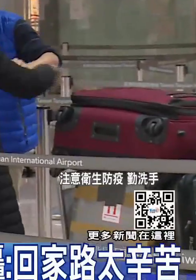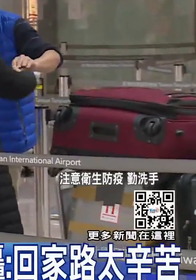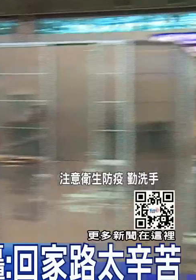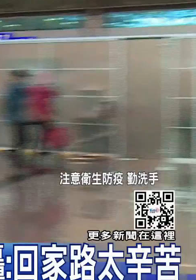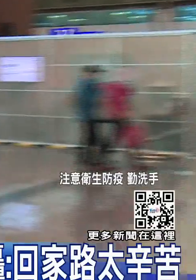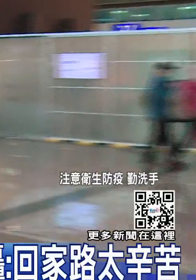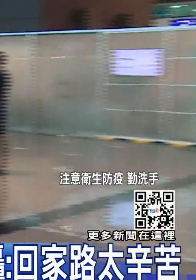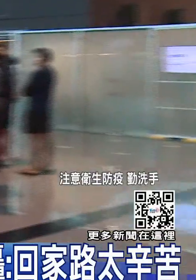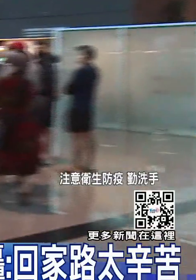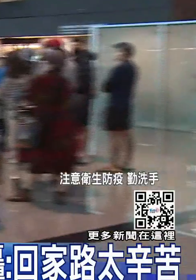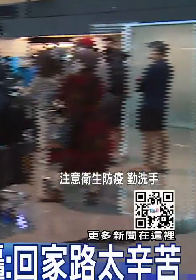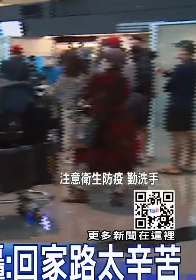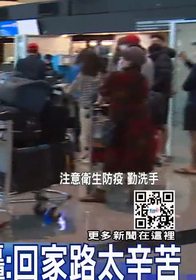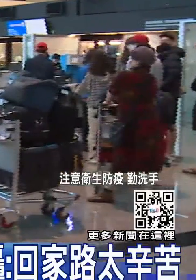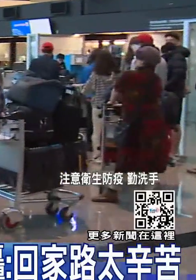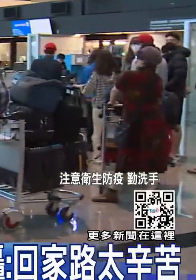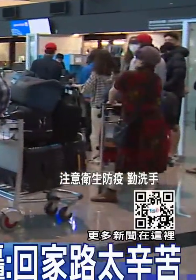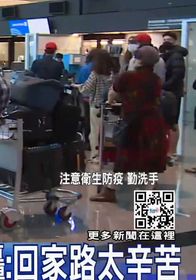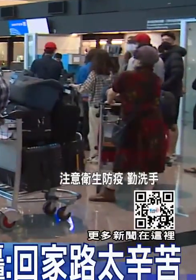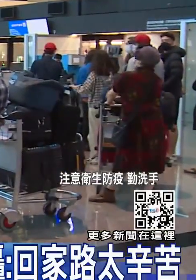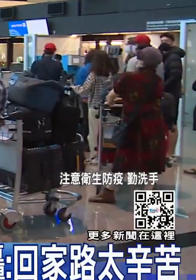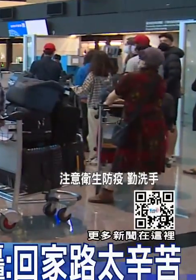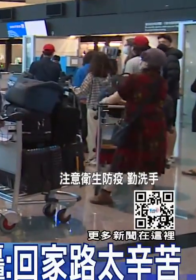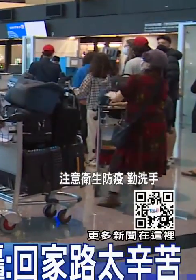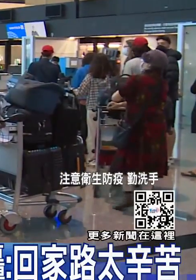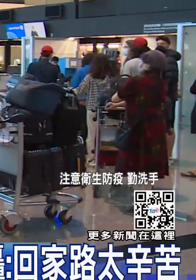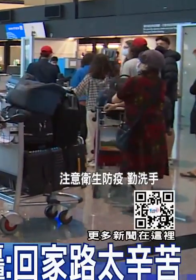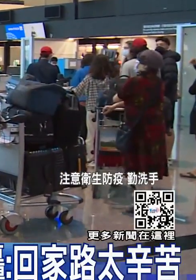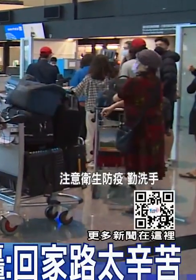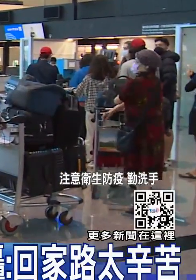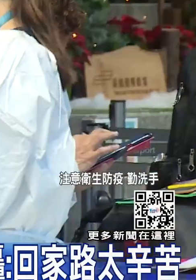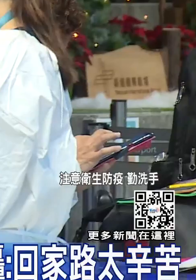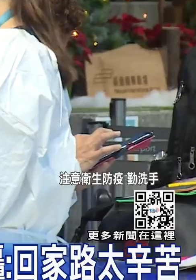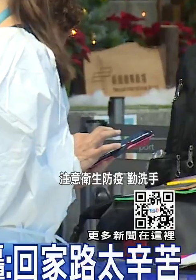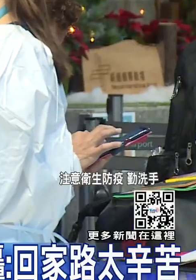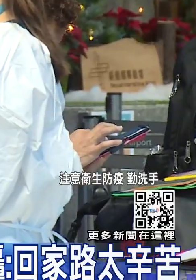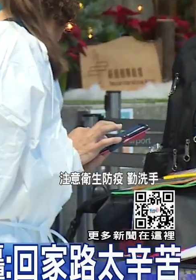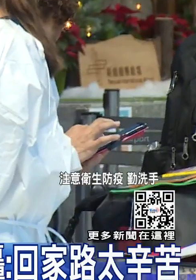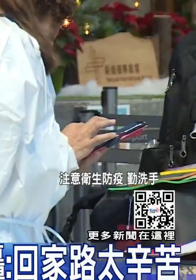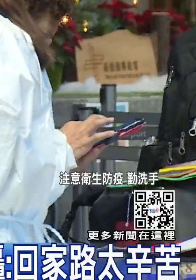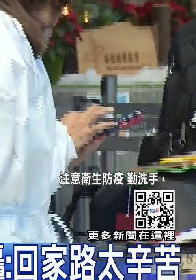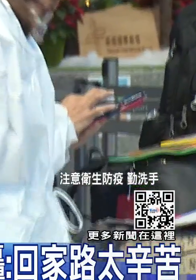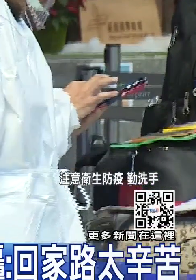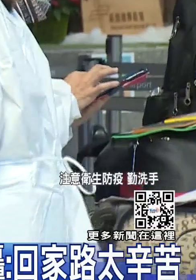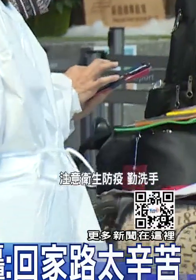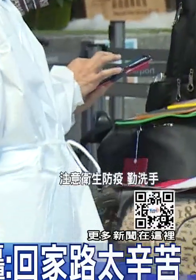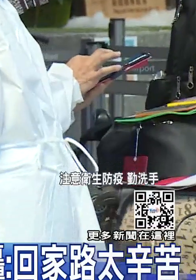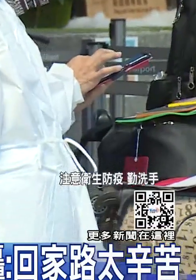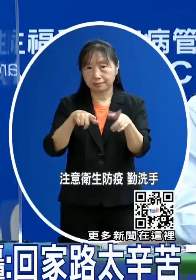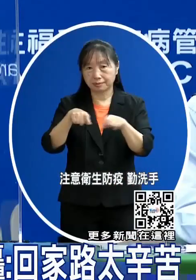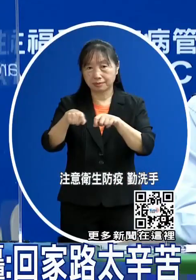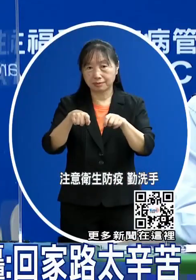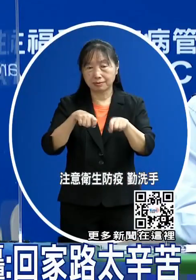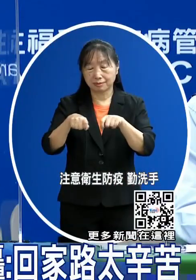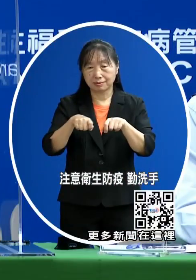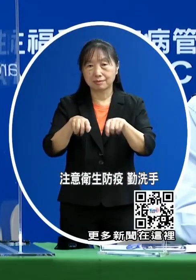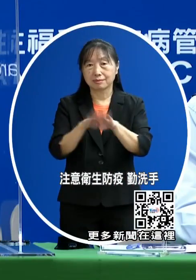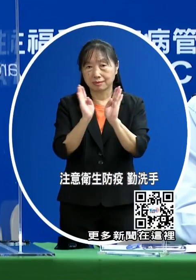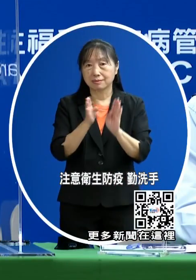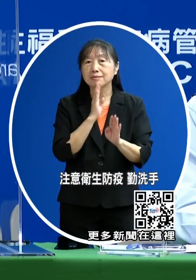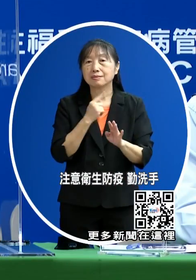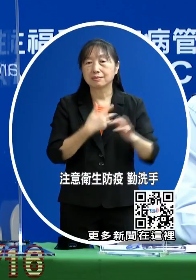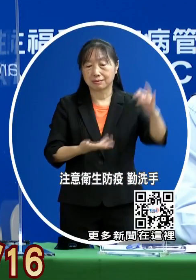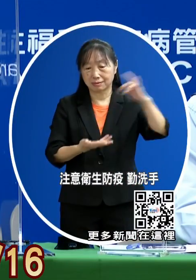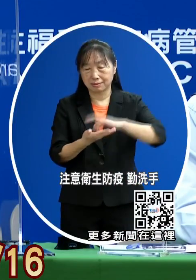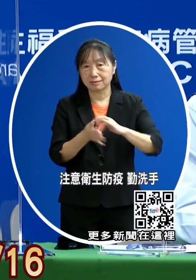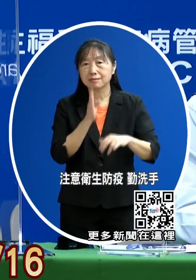是7+7、10+4还是14天，入境手续都比过去还严谨，但国人入境似乎没想象中多。 入境的高峰